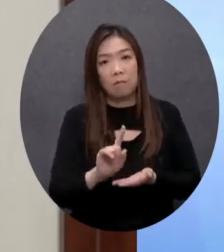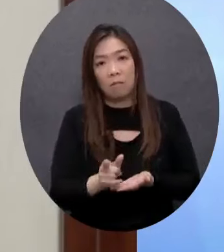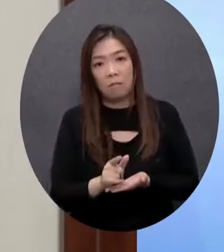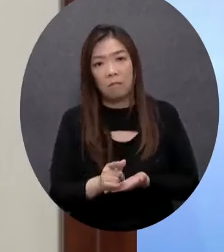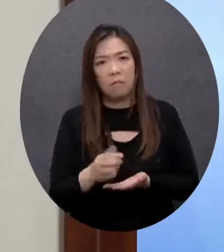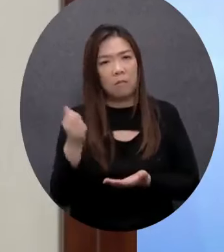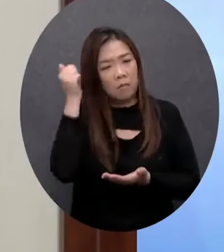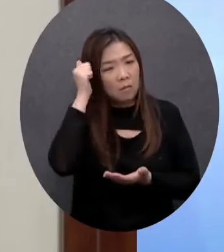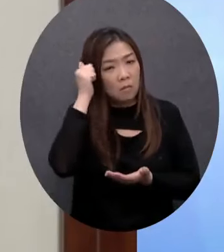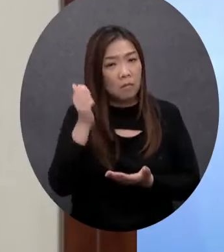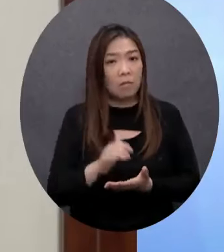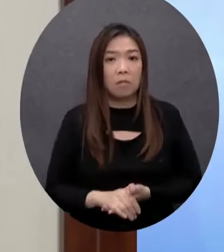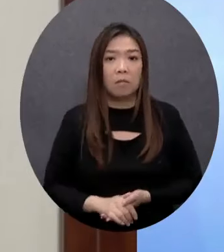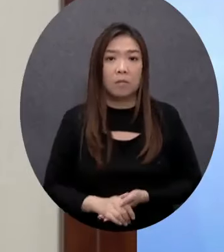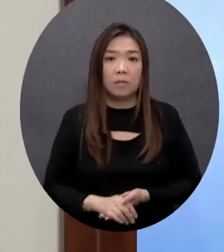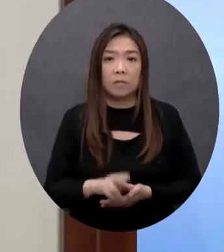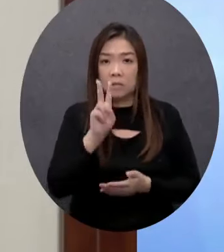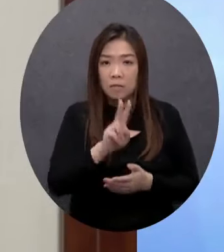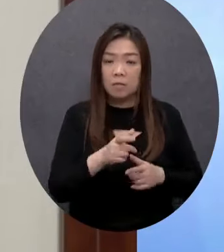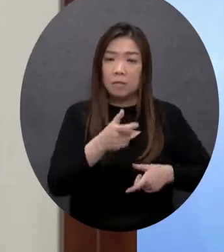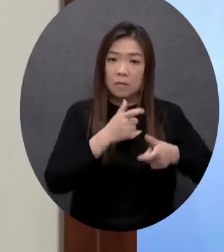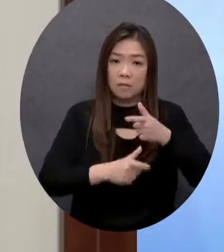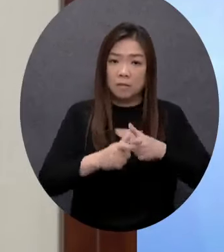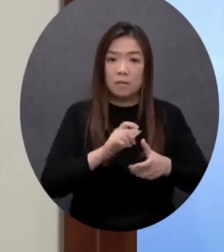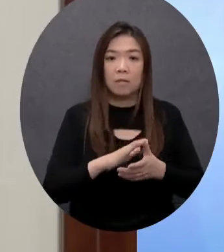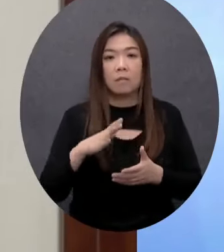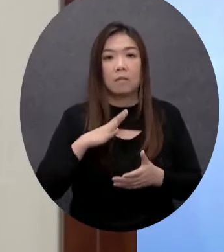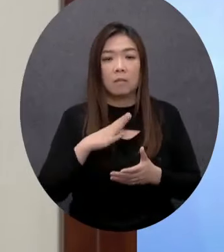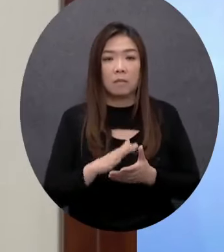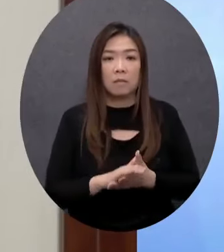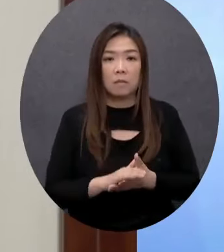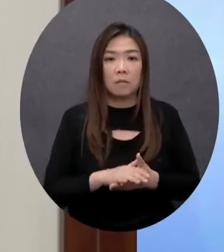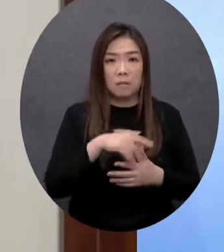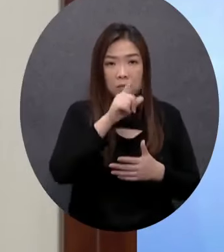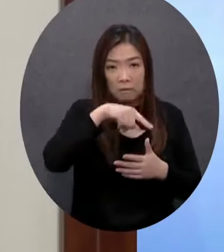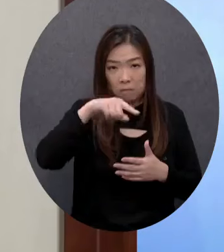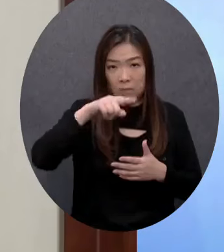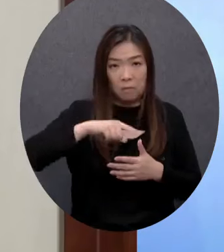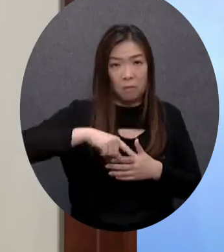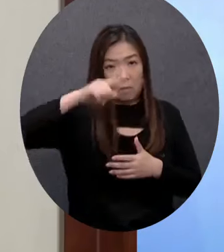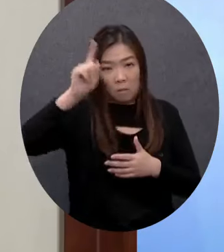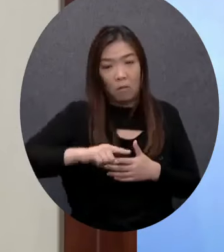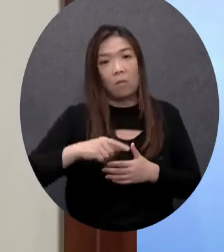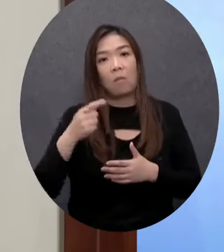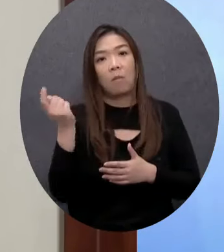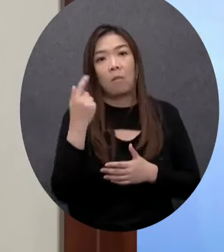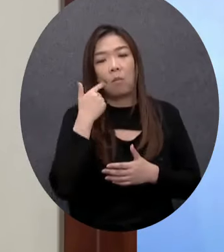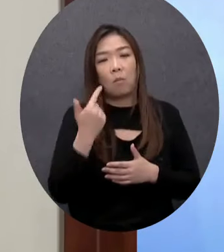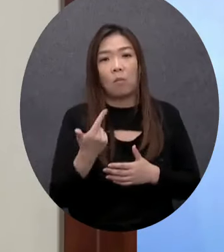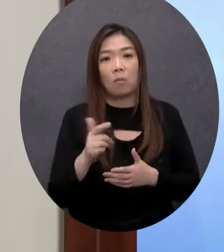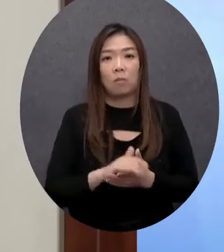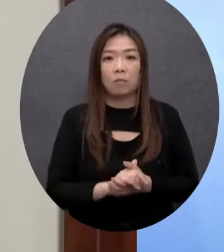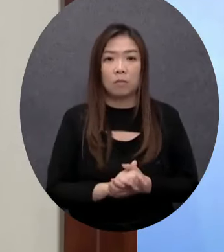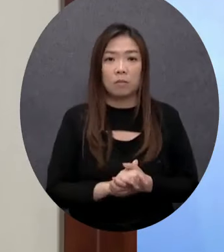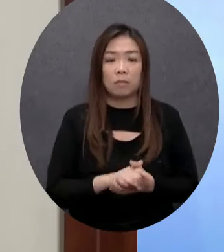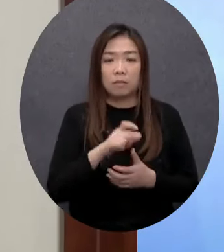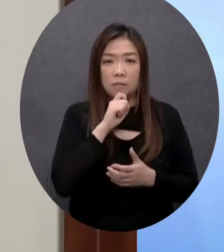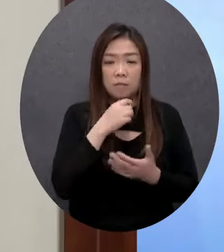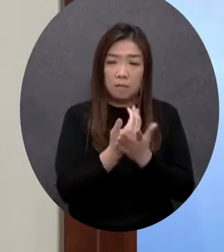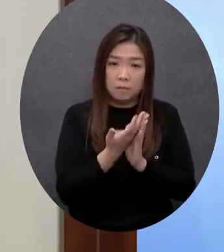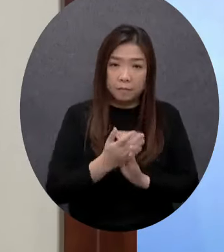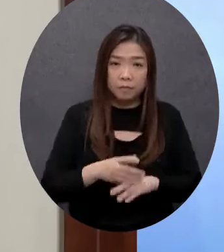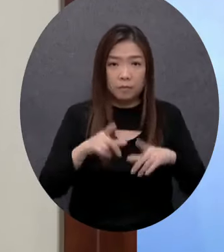嗰、那个嗰、那个市场咧都仲系几大嘅波动性。咁好睇下咧有几个因素影